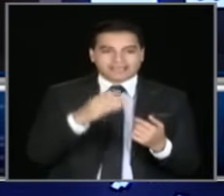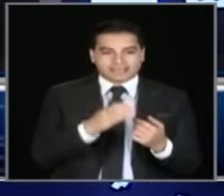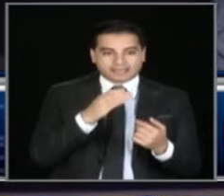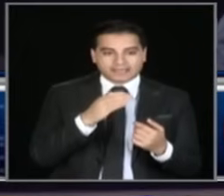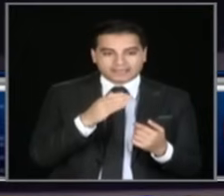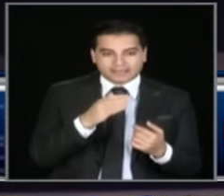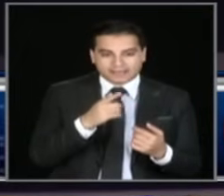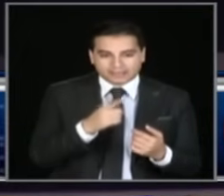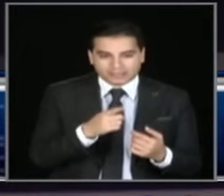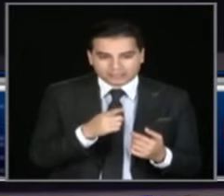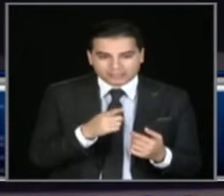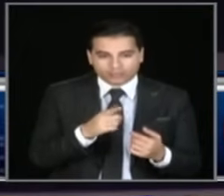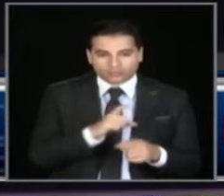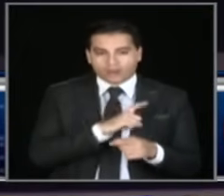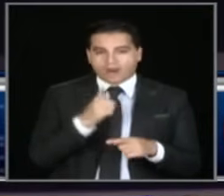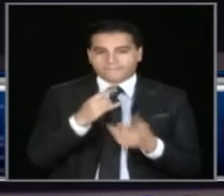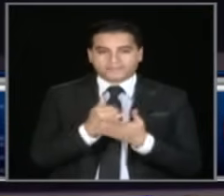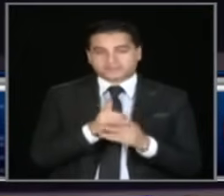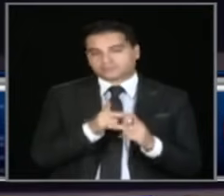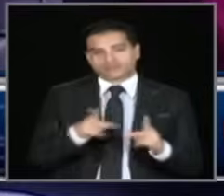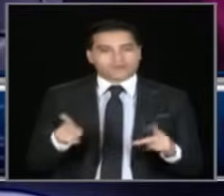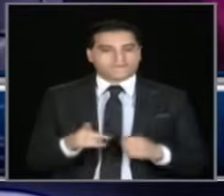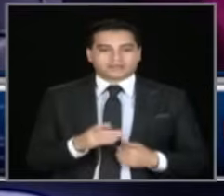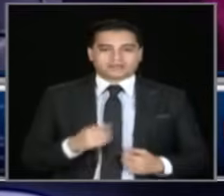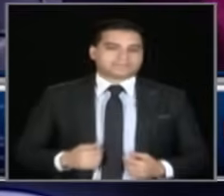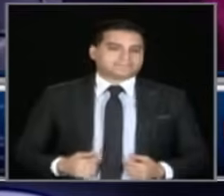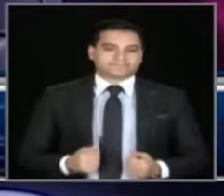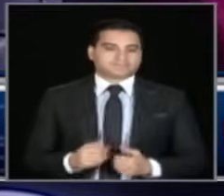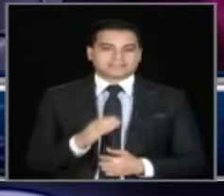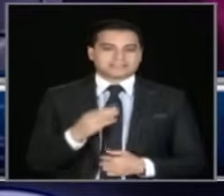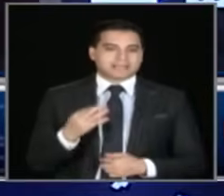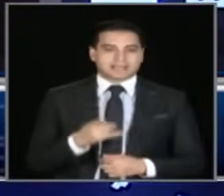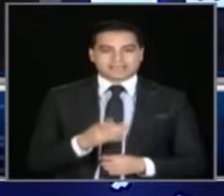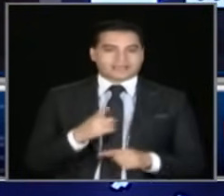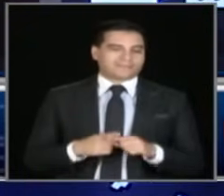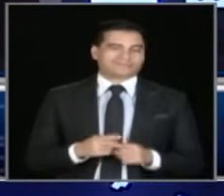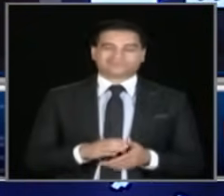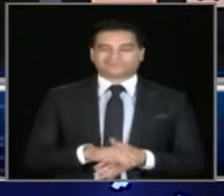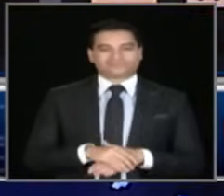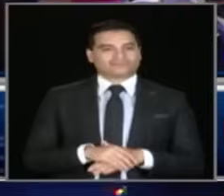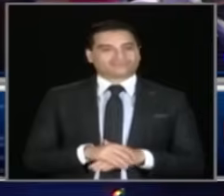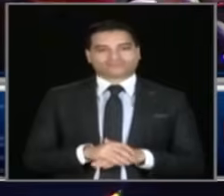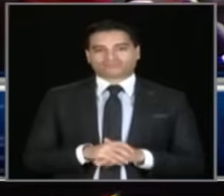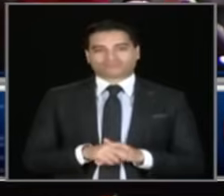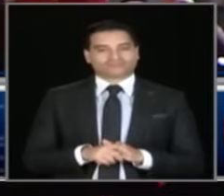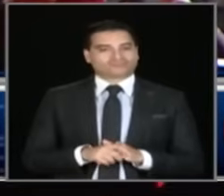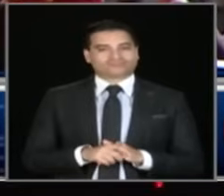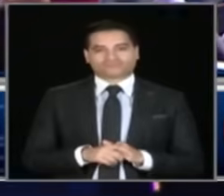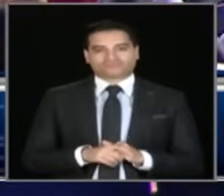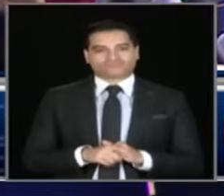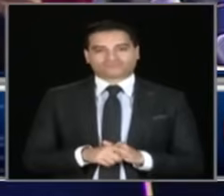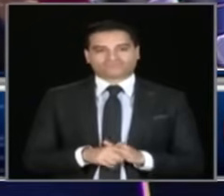3. طلاب المدارس مش موافقين. سي 3 إجابة خاطئة.